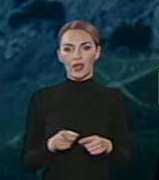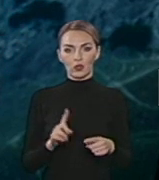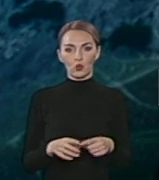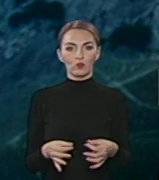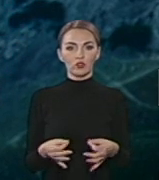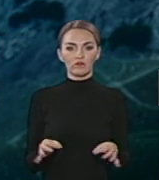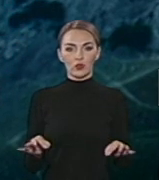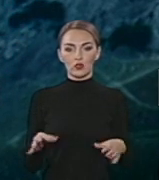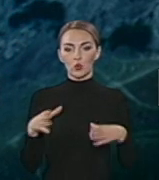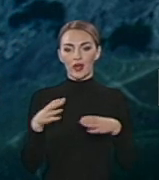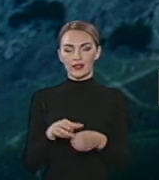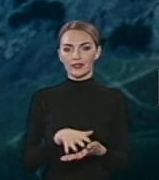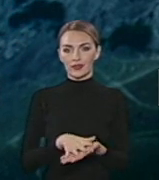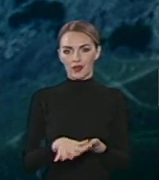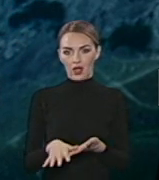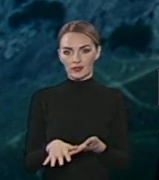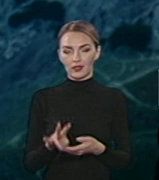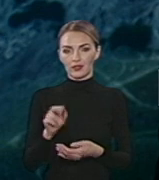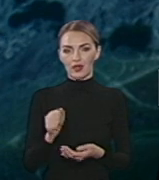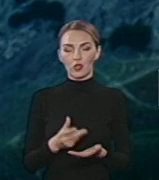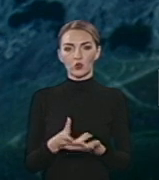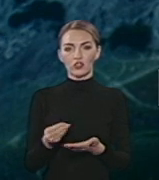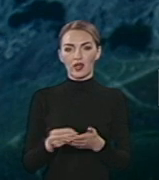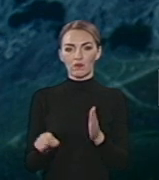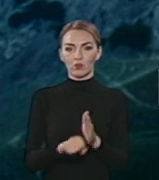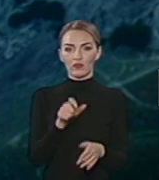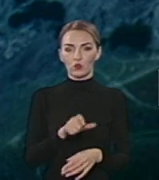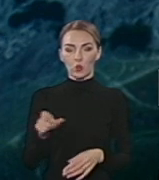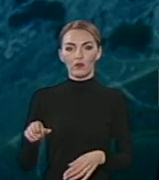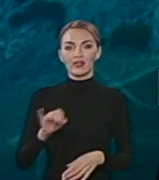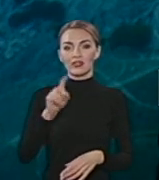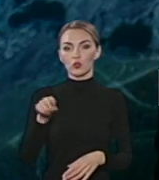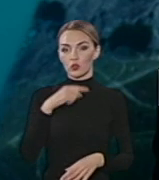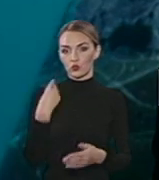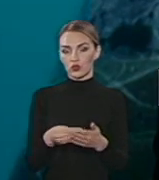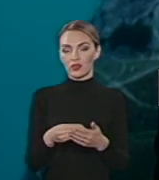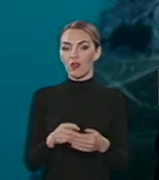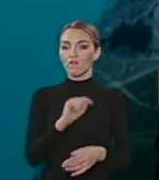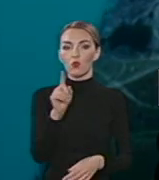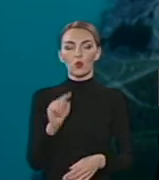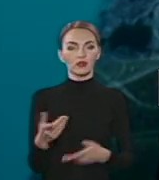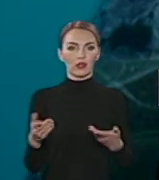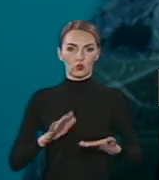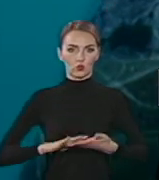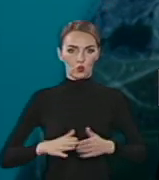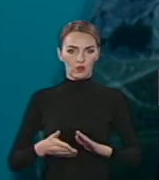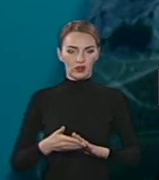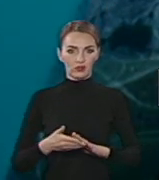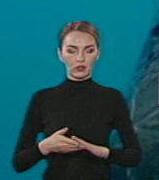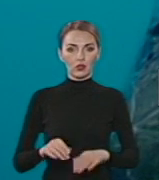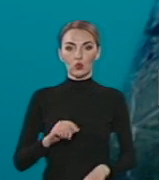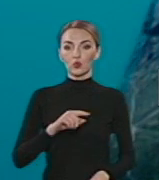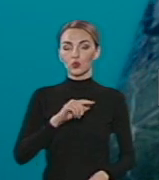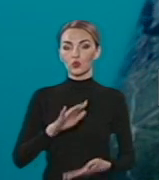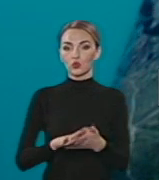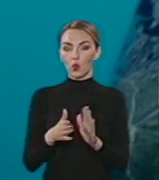позволит как минимум сократить затраты на содержание боевиков из российского бюджета. Вопрос, на каких условиях? Вот условия, которые хочет